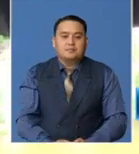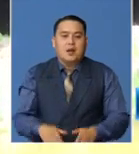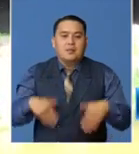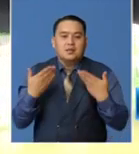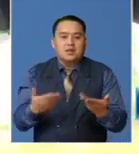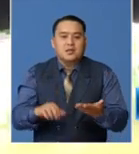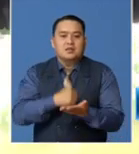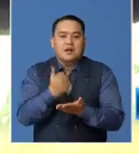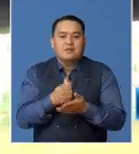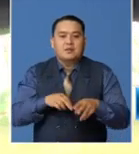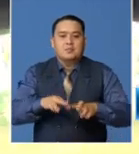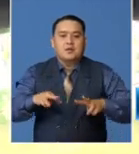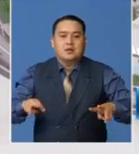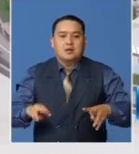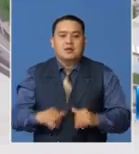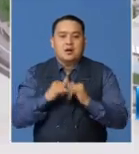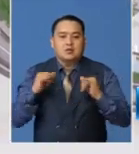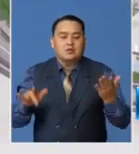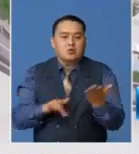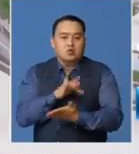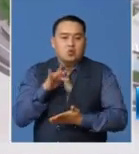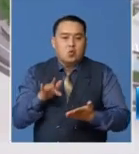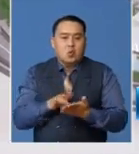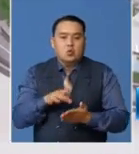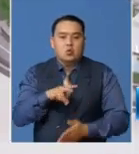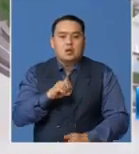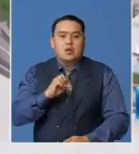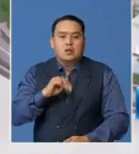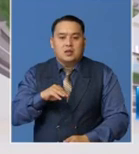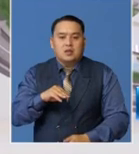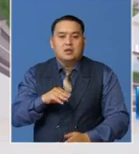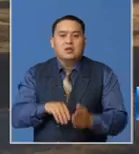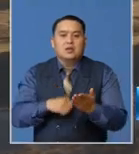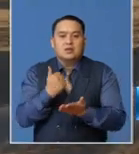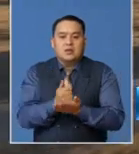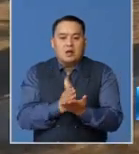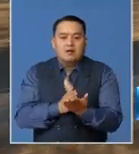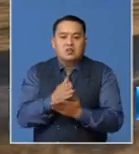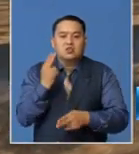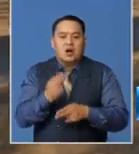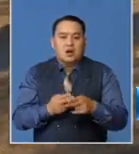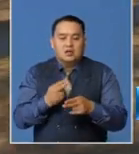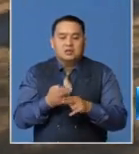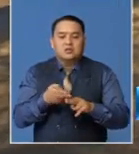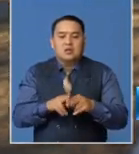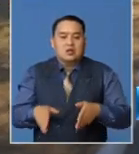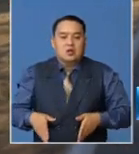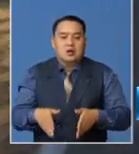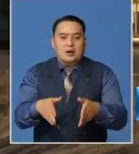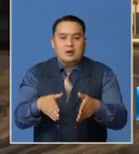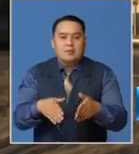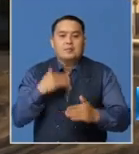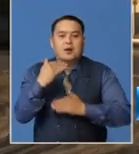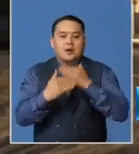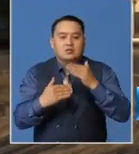премьер-министру и генплан развития нового города нуркен строящийся на пути ключевых авто и железнодорожные магистрали перспективе он